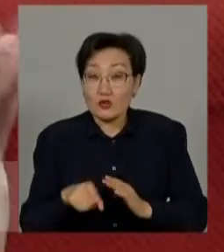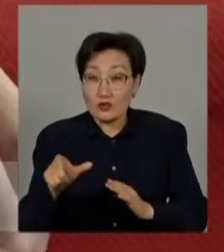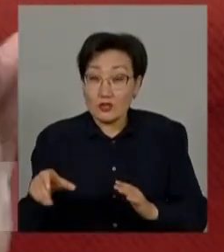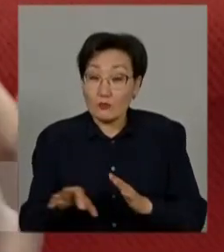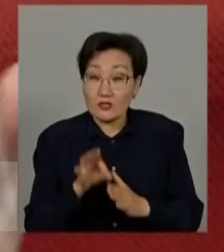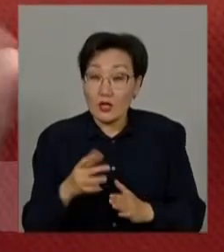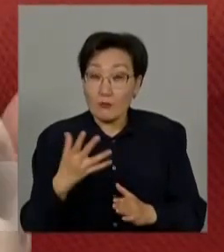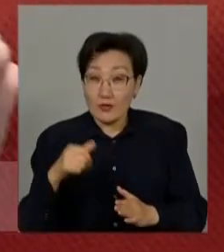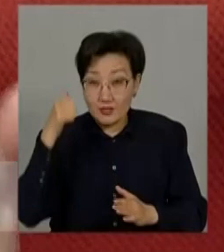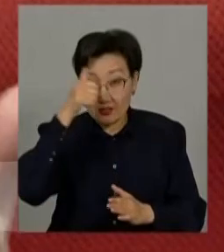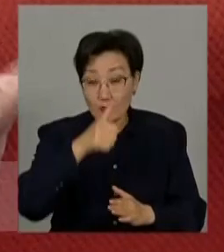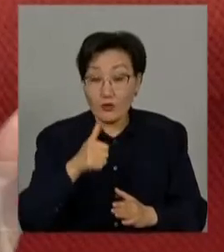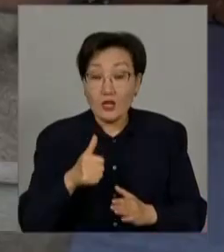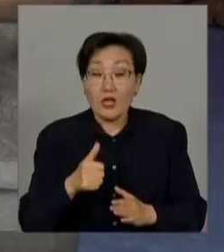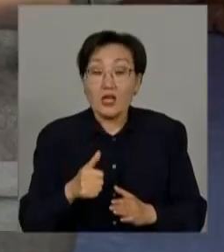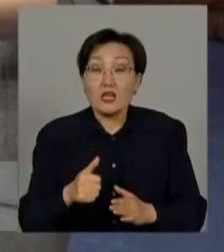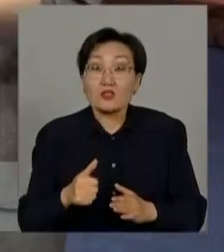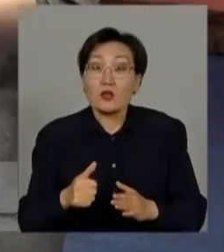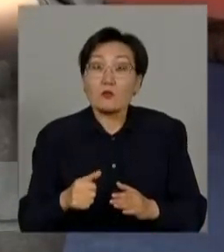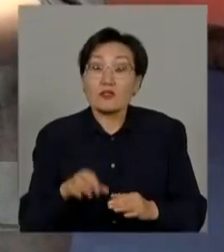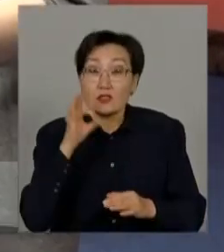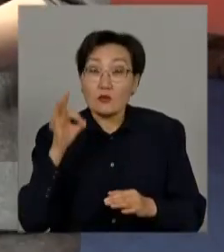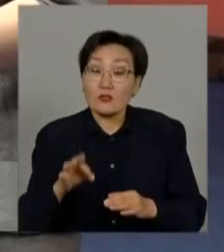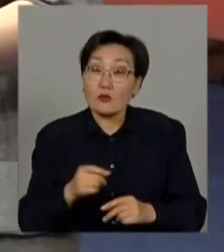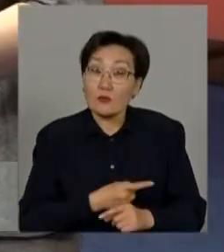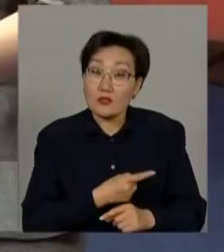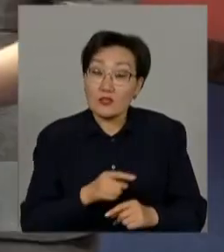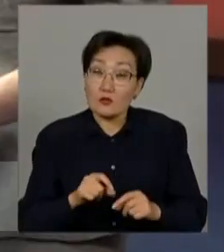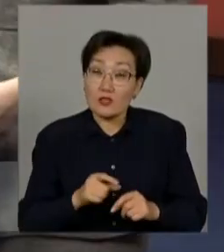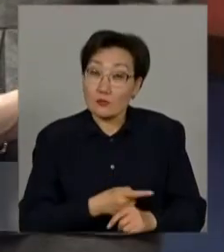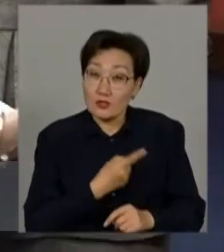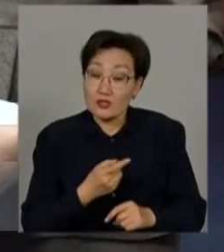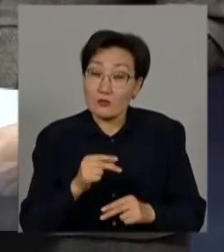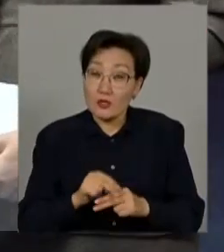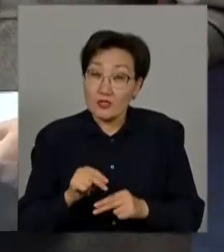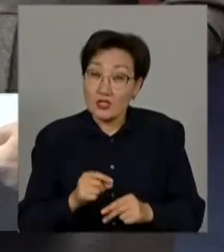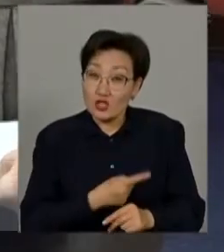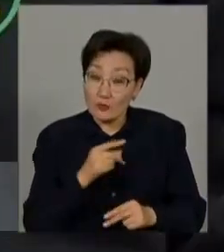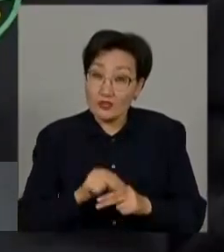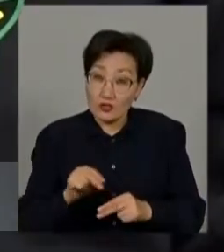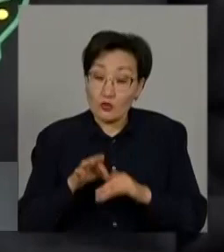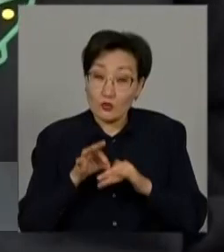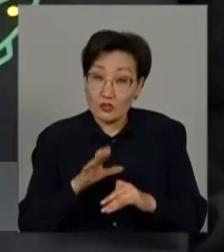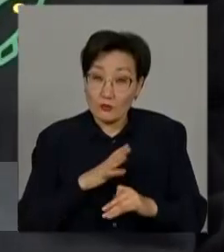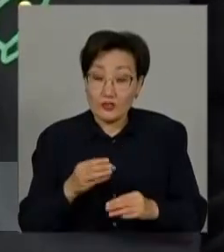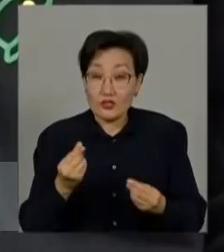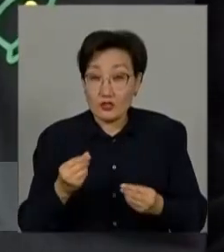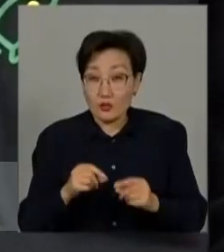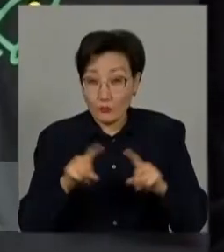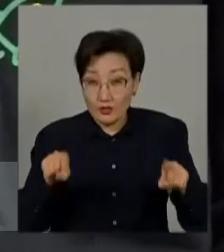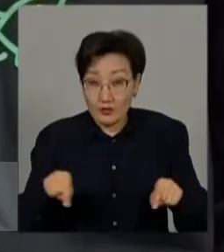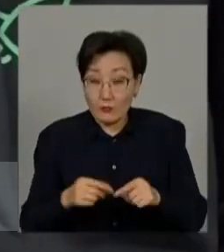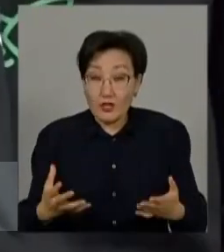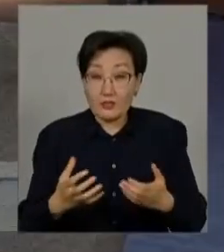бойы жас кемп Алматы жастар лагерінде білікті тәлімгерлер мен жаттықтырушылардың шеберлік сыныптарынан өткен. Қаржылай